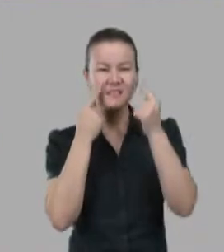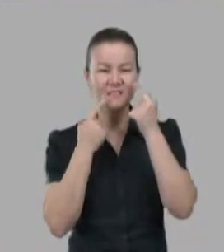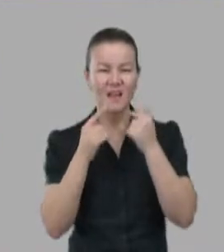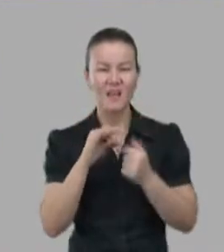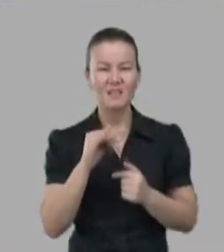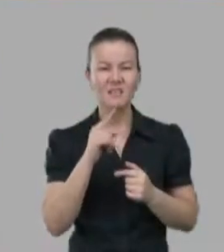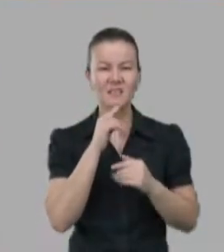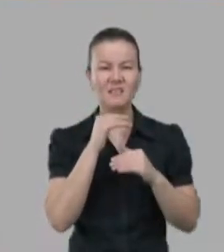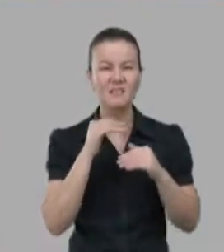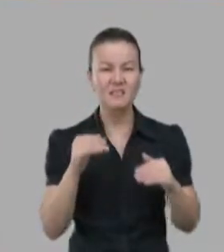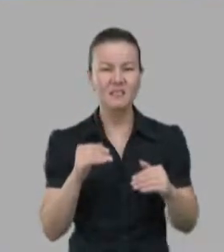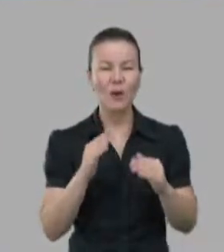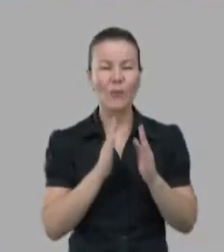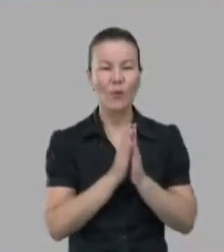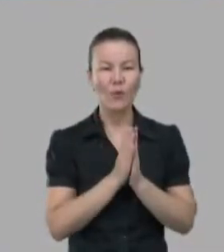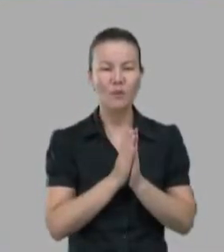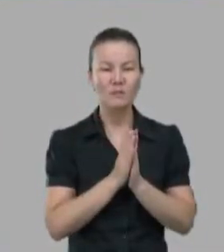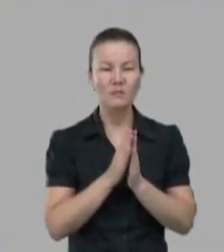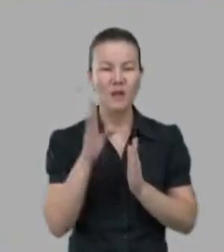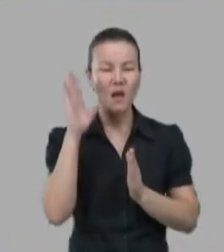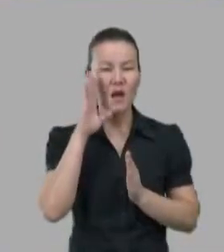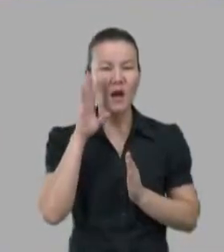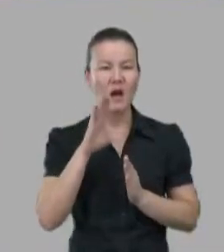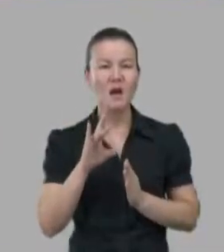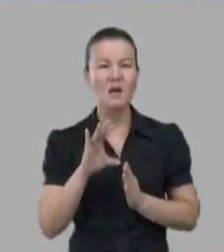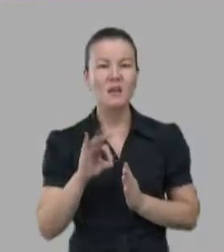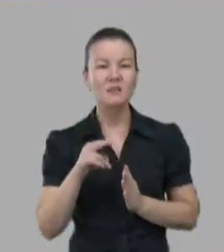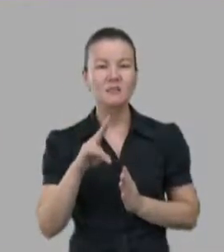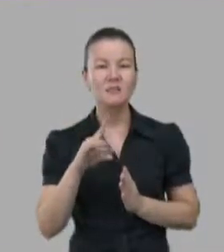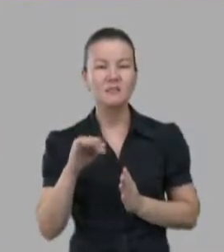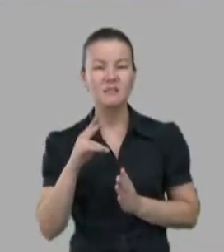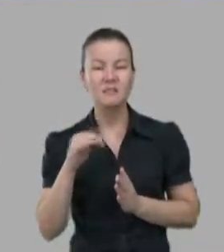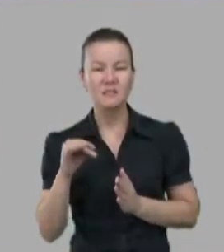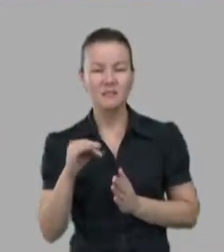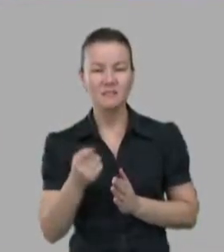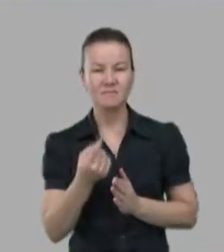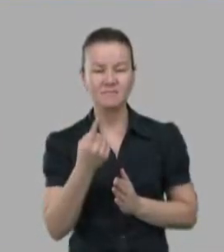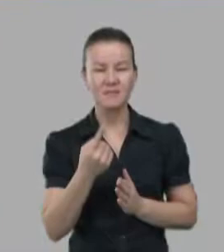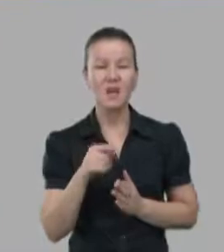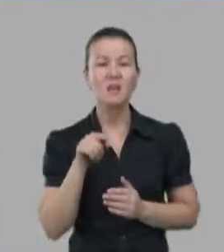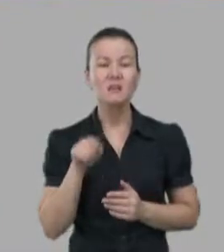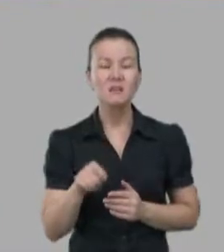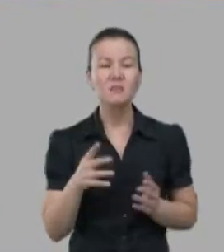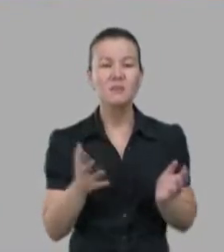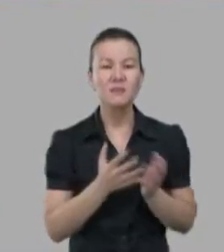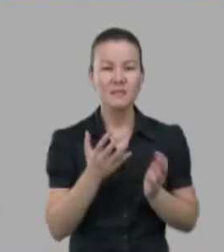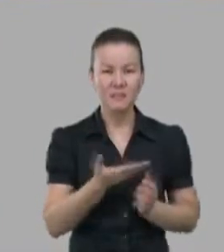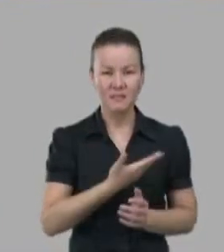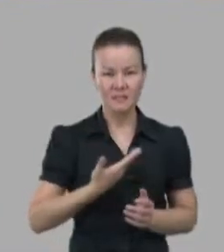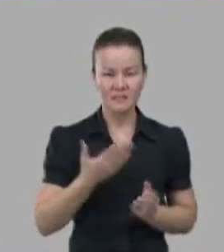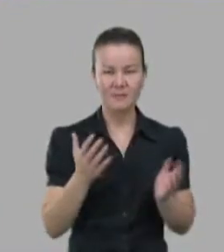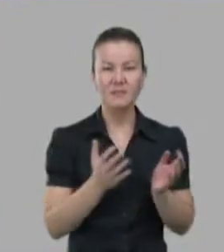и тихо просят родники: ты береги нас, береги.